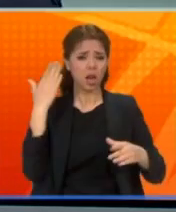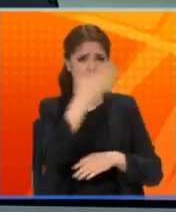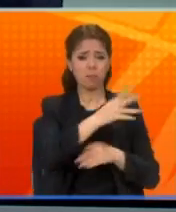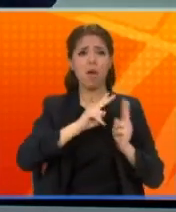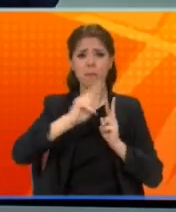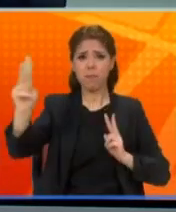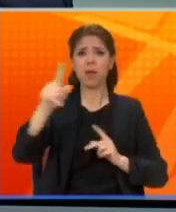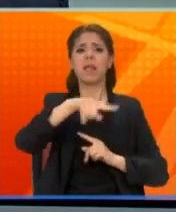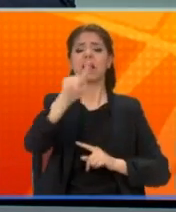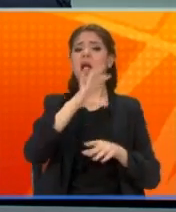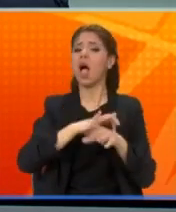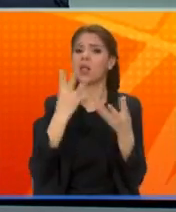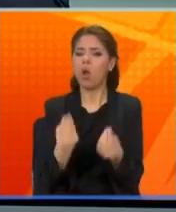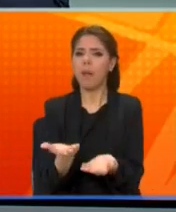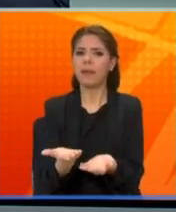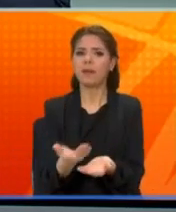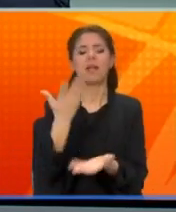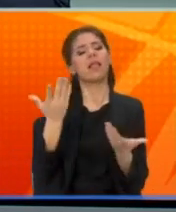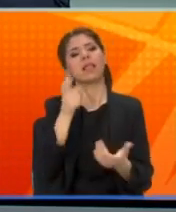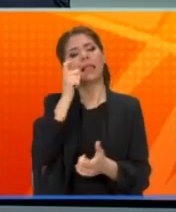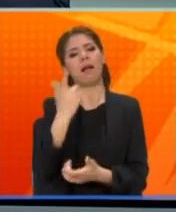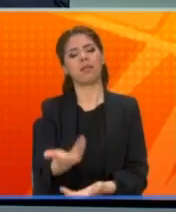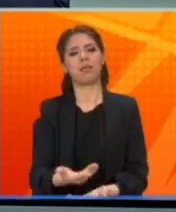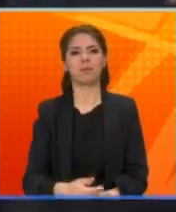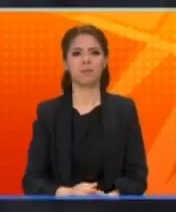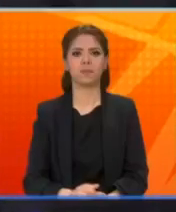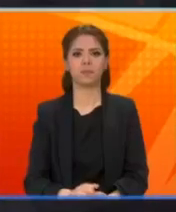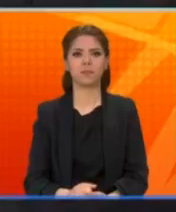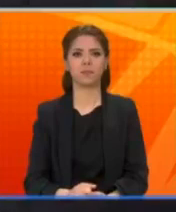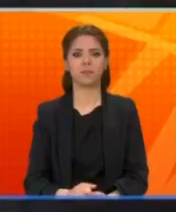Hasta olmasanız bile sizi hasta edebilir. Aman dikkat.